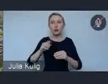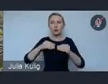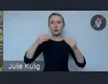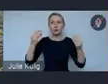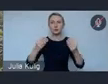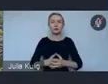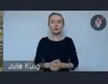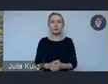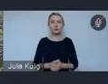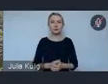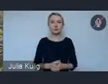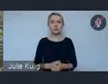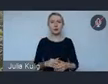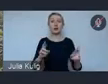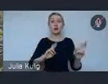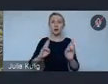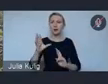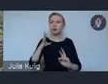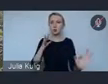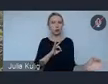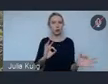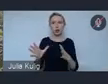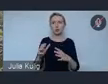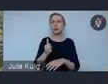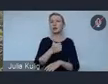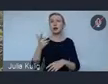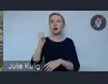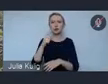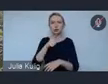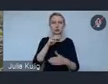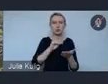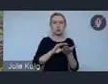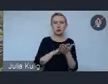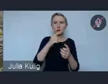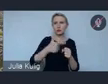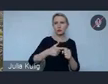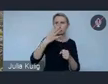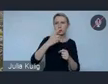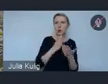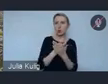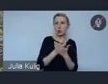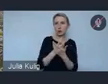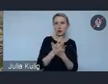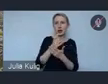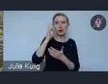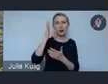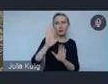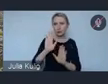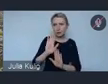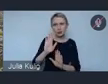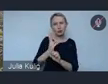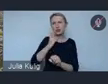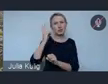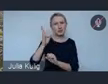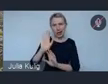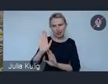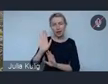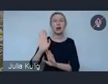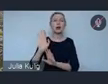ta reakcja nastąpiła natychmiast już kilka godzin tutaj jest napisane 24 lutego nad ranem jest to pewna przesada